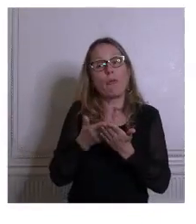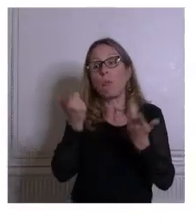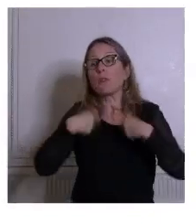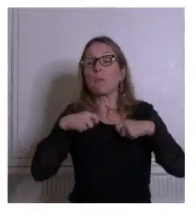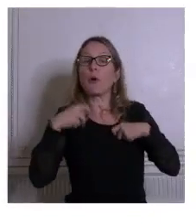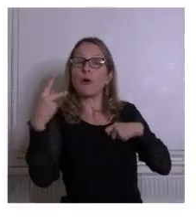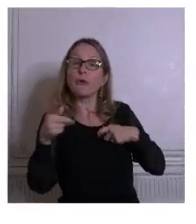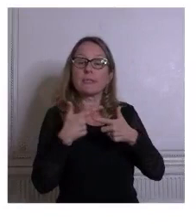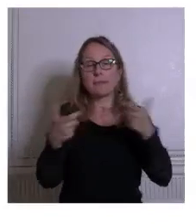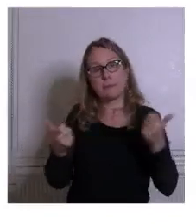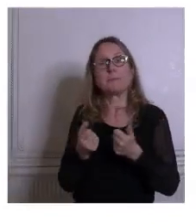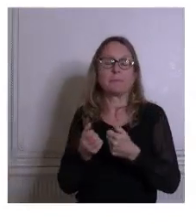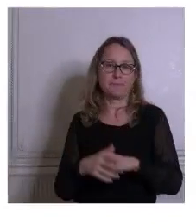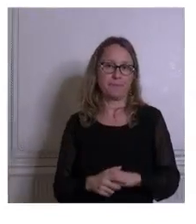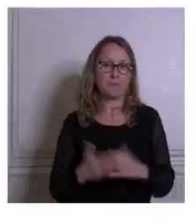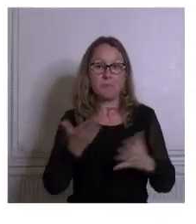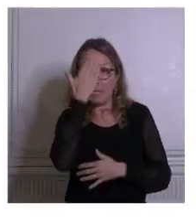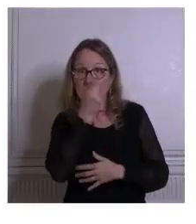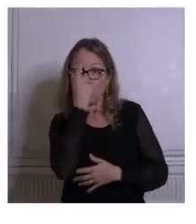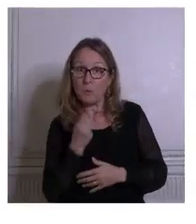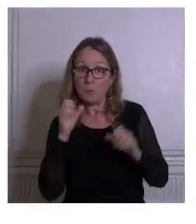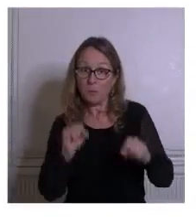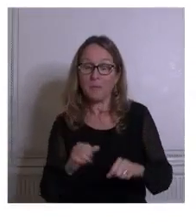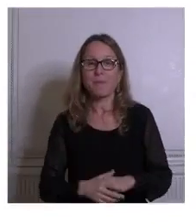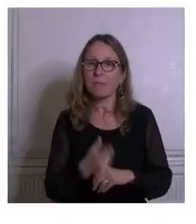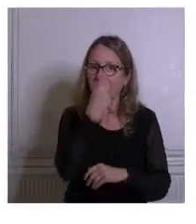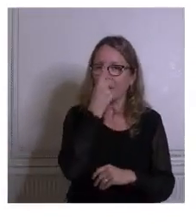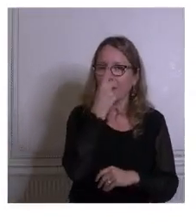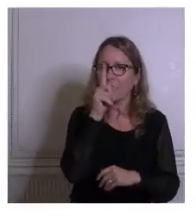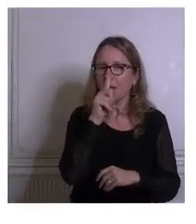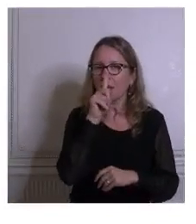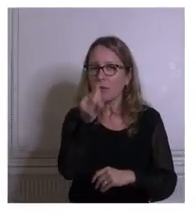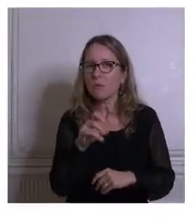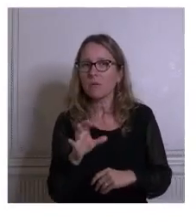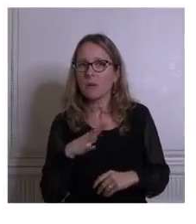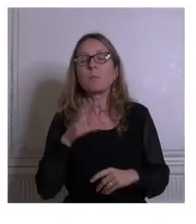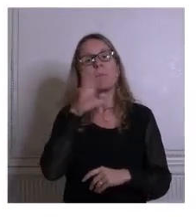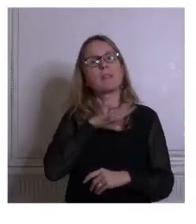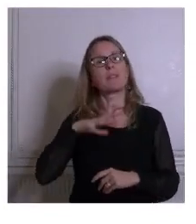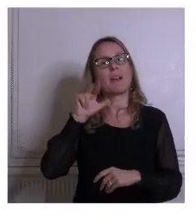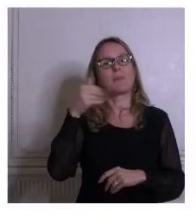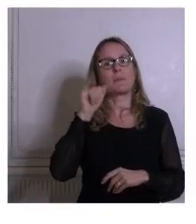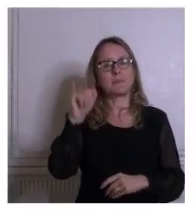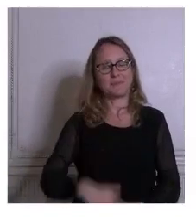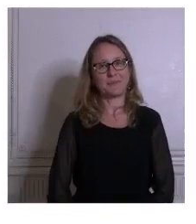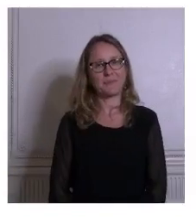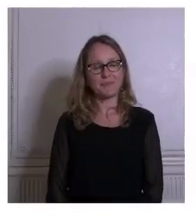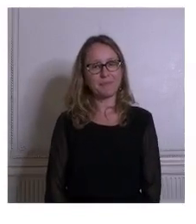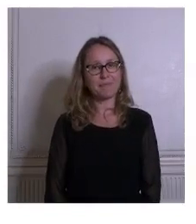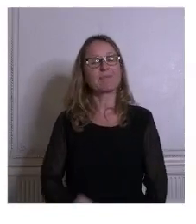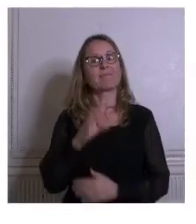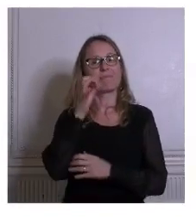facile. Donc voilà, donc c'est pour répondre à votre question. Voilà pourquoi les montants diffèrent par rapport à cela. Et évidemment, tout